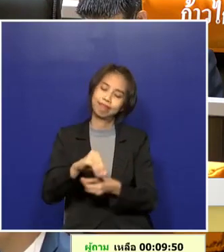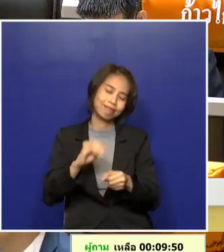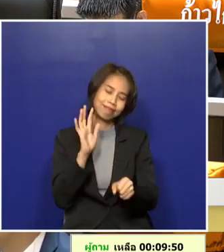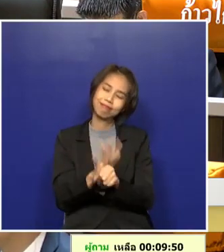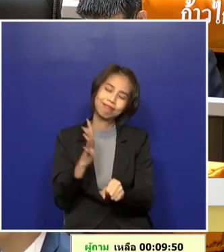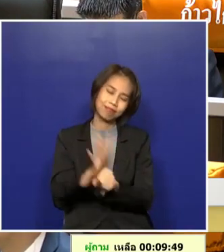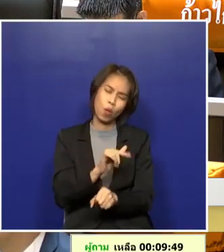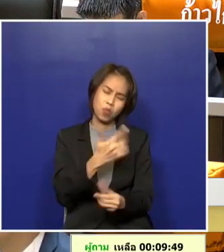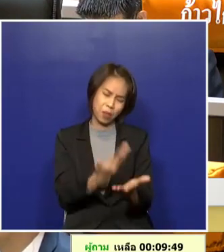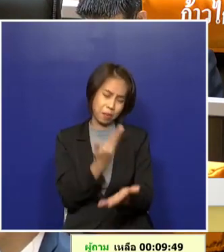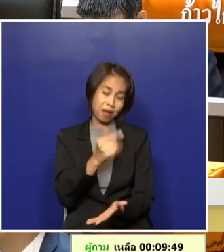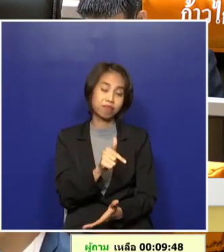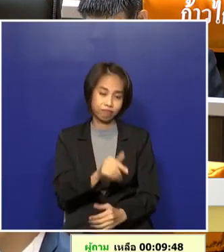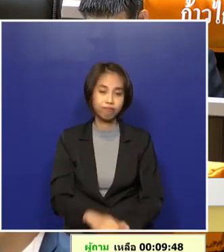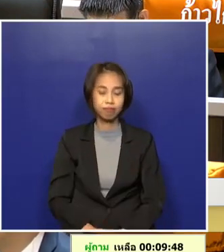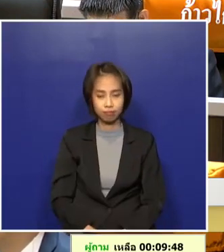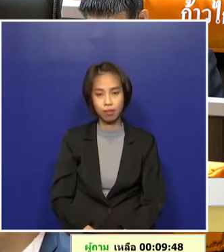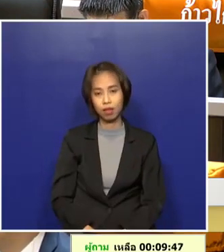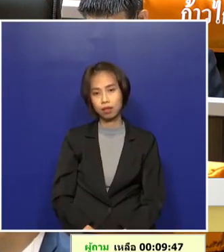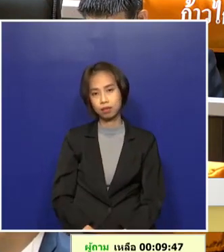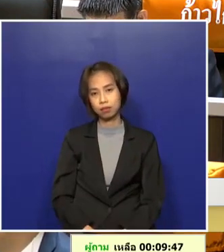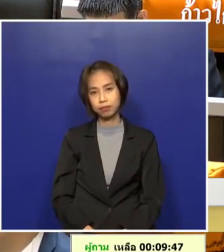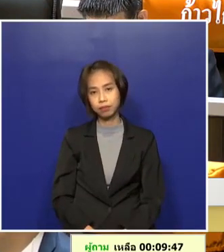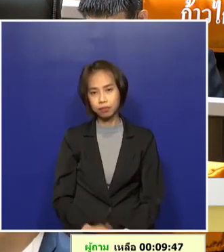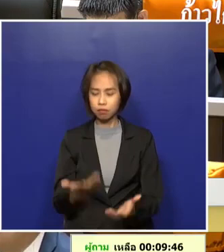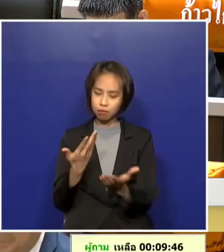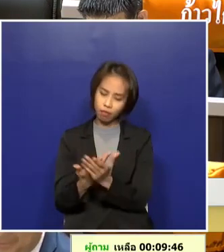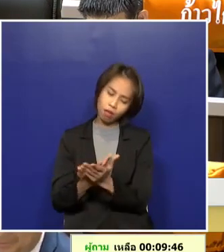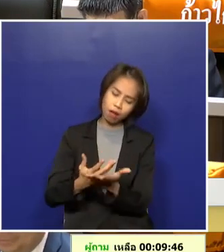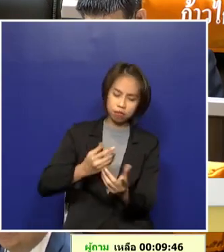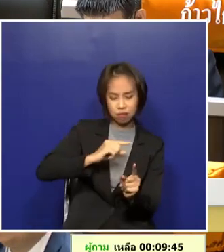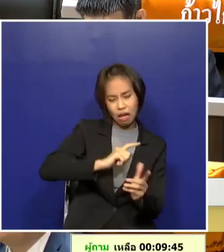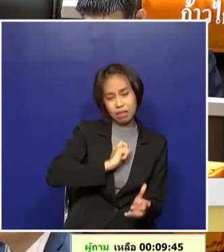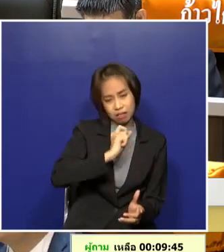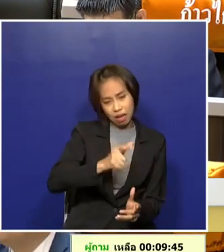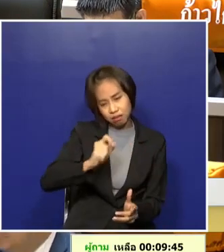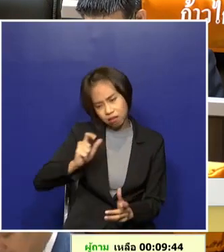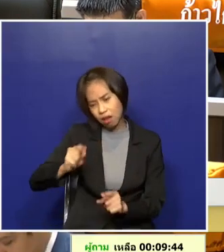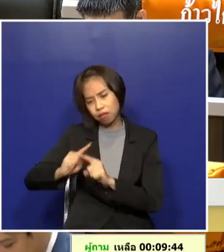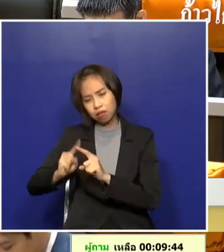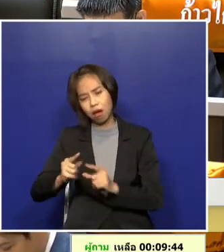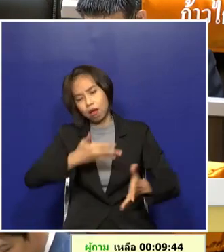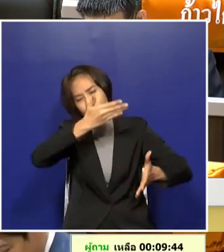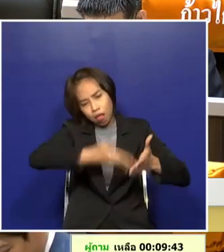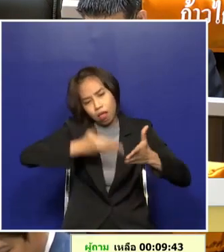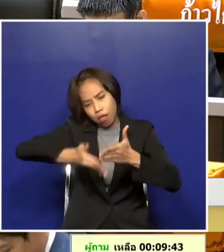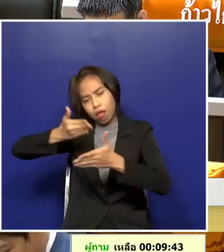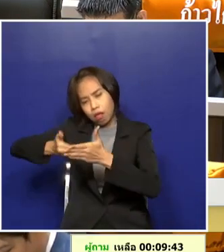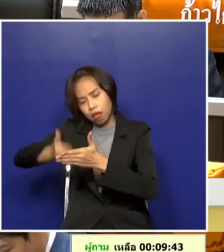ทอมแพงหน่อยนะครับเงินหมุนต่างๆเนี่ยมันก็ใช้ไม่ได้ผมเลยอยากถามในคำถามแรกนะครับว่า